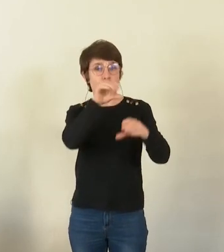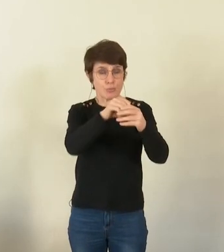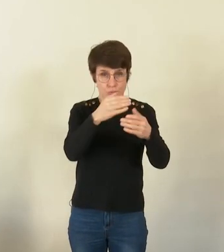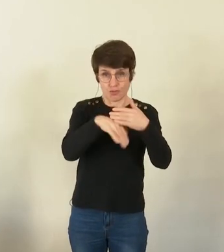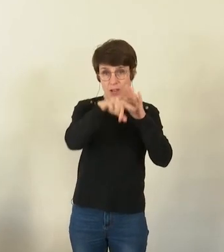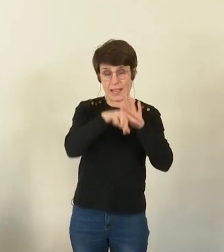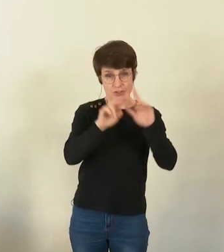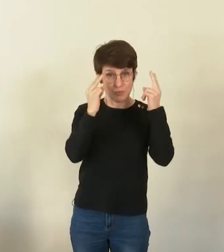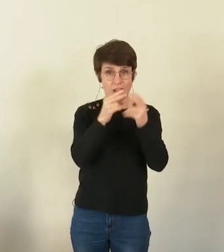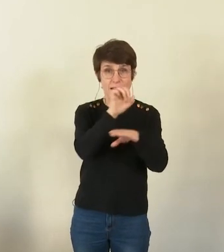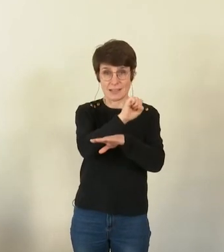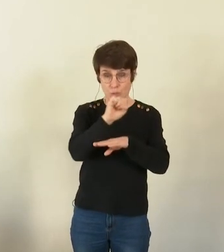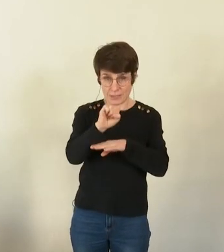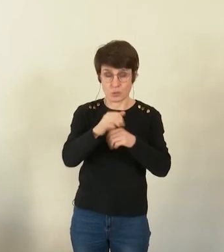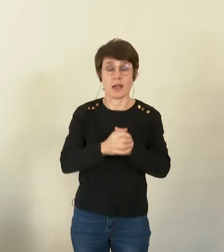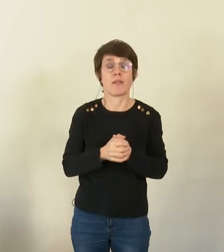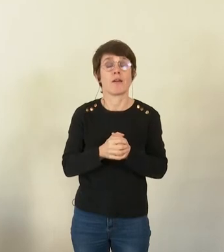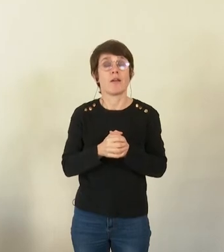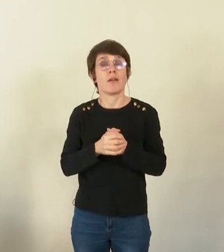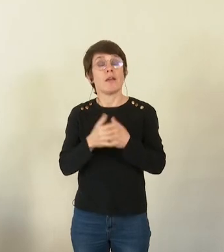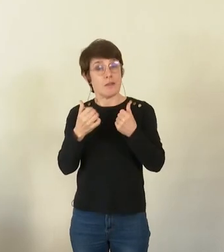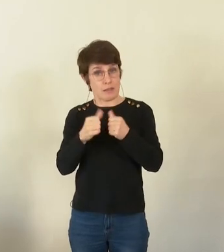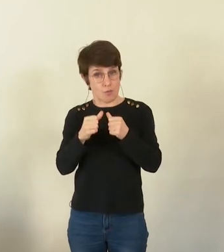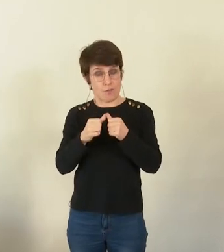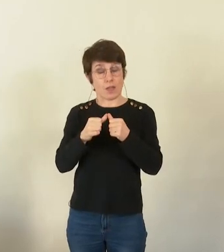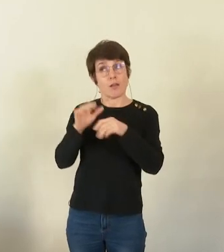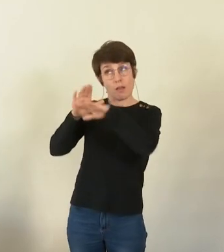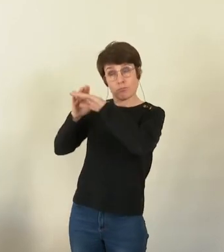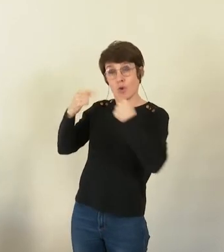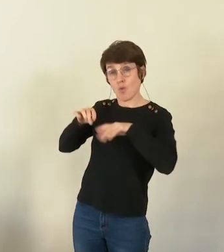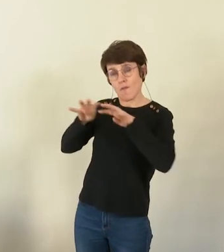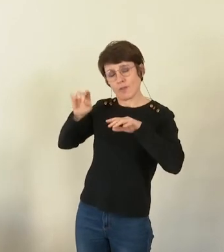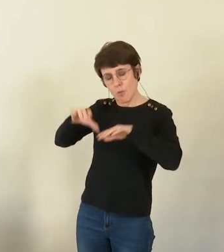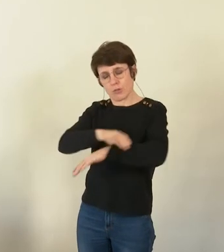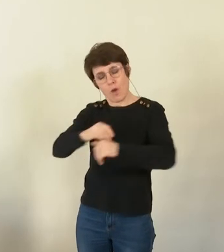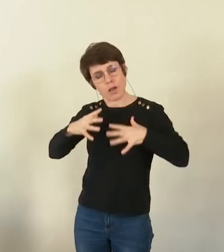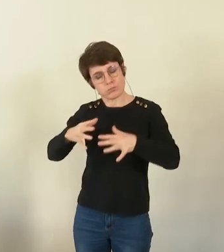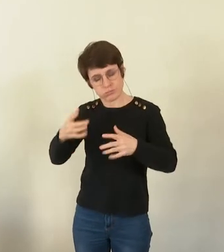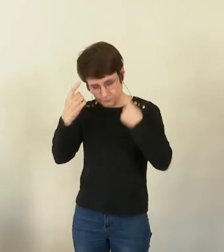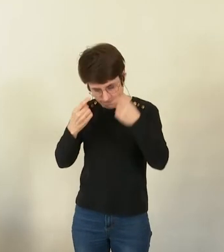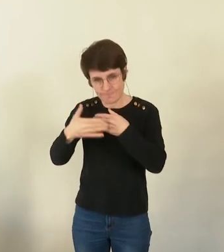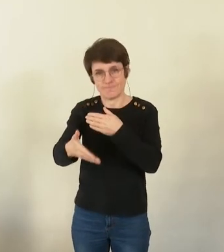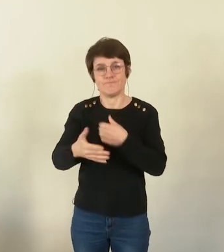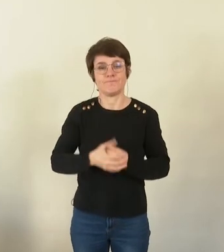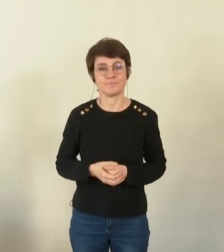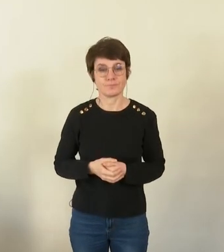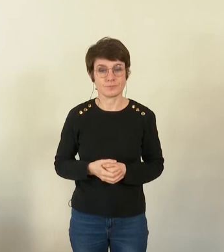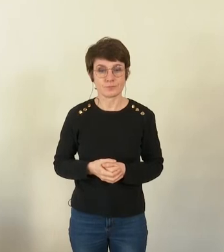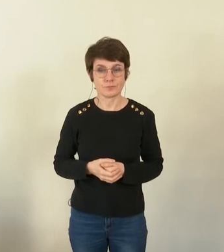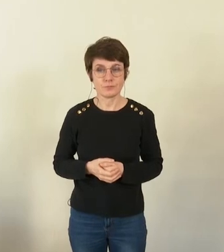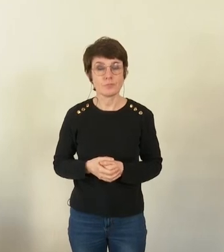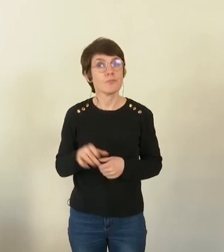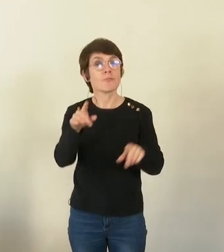le Haut Conseil de la santé publique a lui fortement invité le gouvernement à s'emparer sérieusement du sujet ça n'est un secret pour